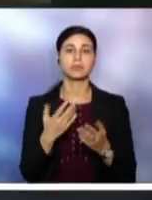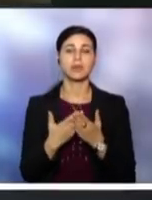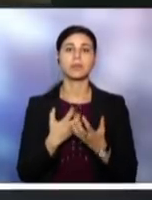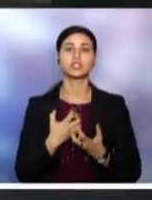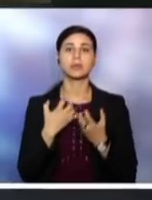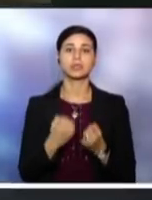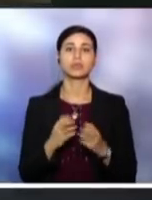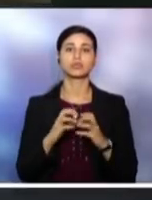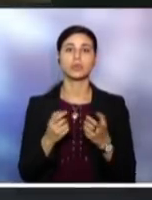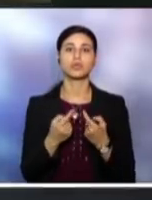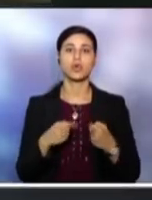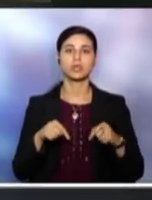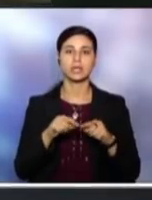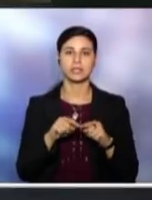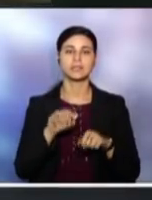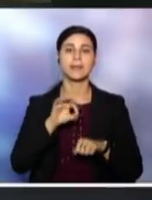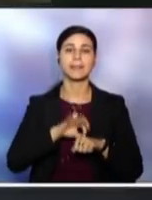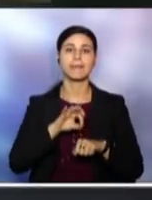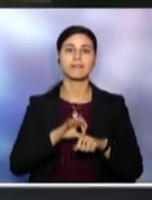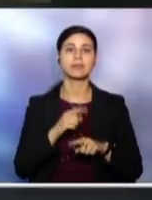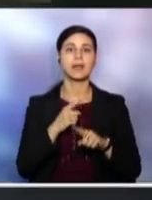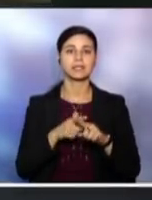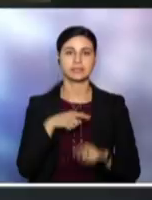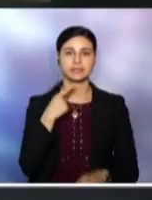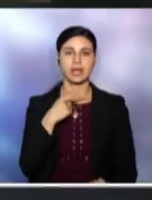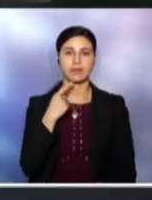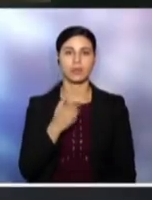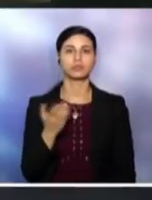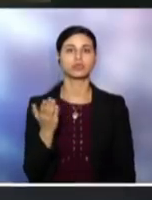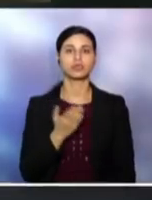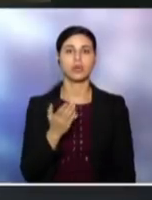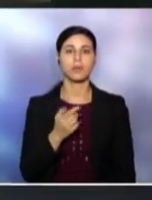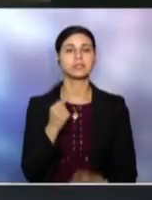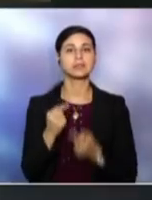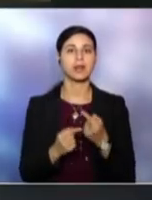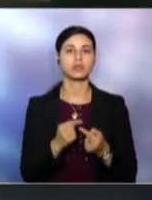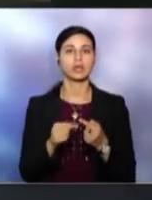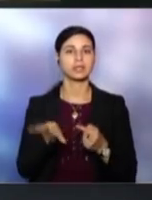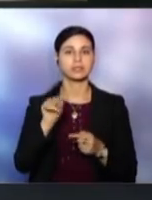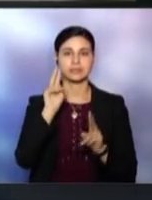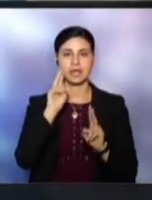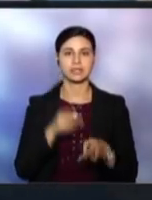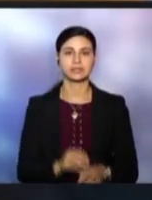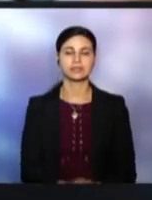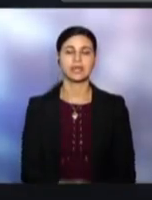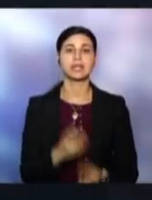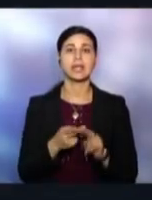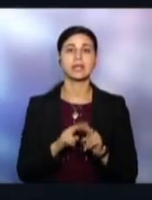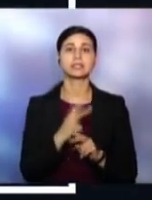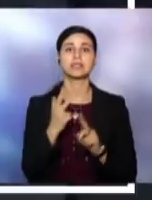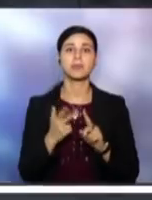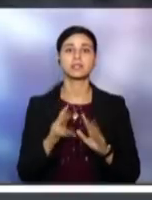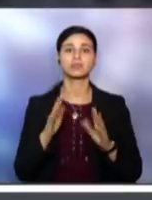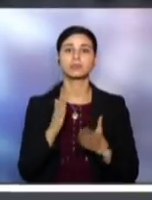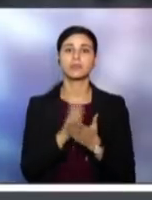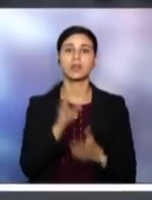ჯანმრთელობის მსოფლიო ორგანიზაცია დაავადება X-ს ასახელებს, რომლის პათოგენეზი ცნობილი არ არის. ეს მესამე